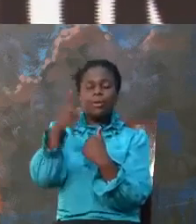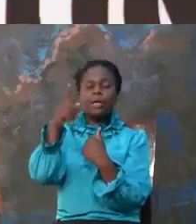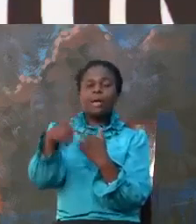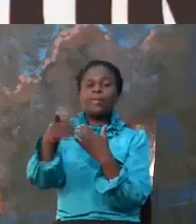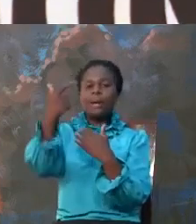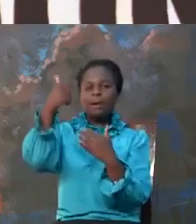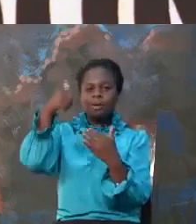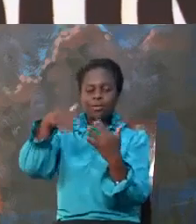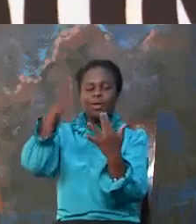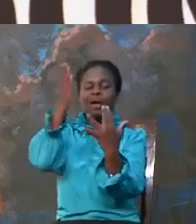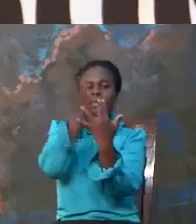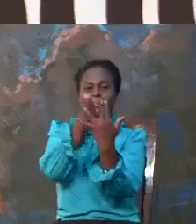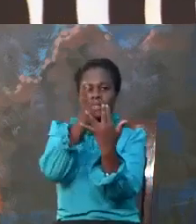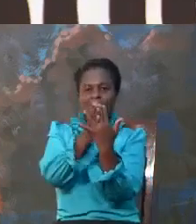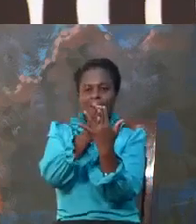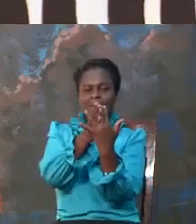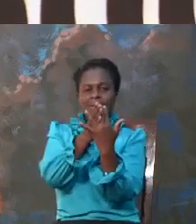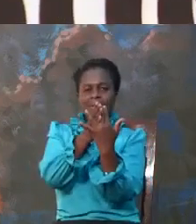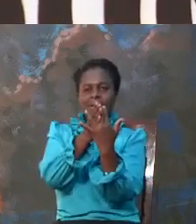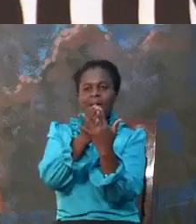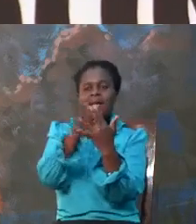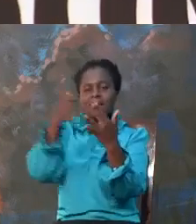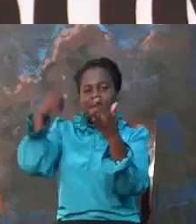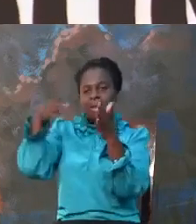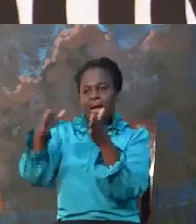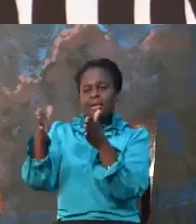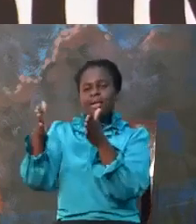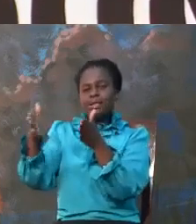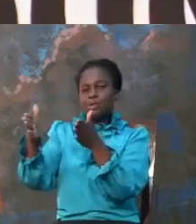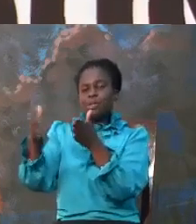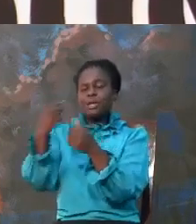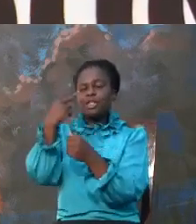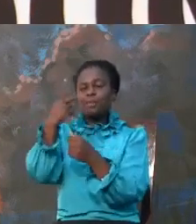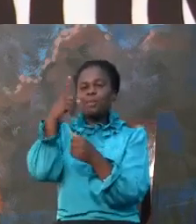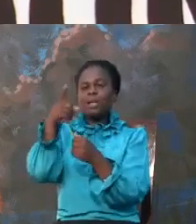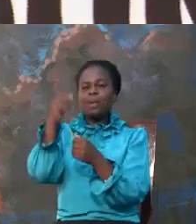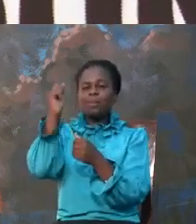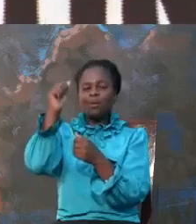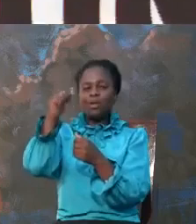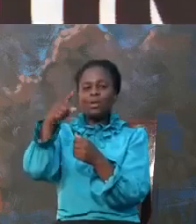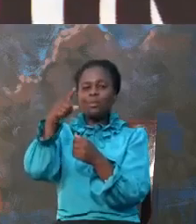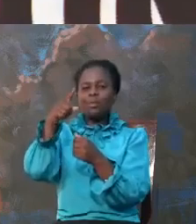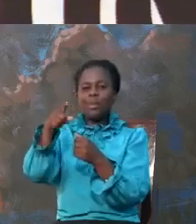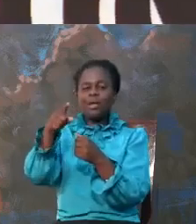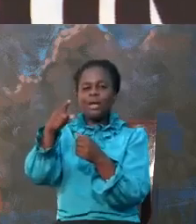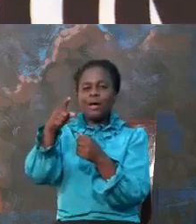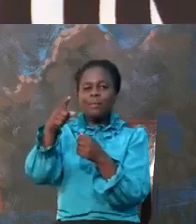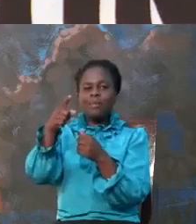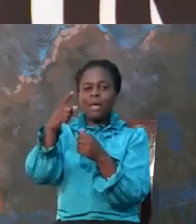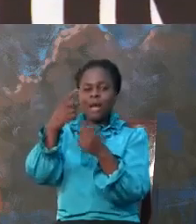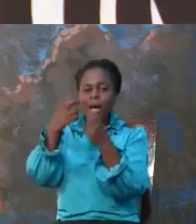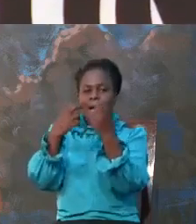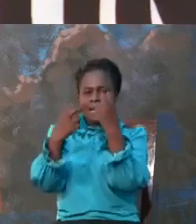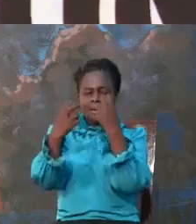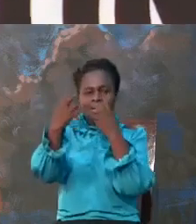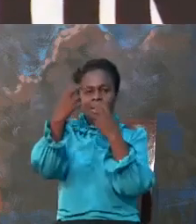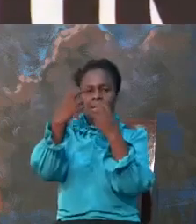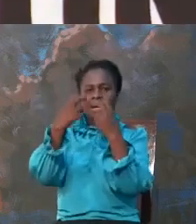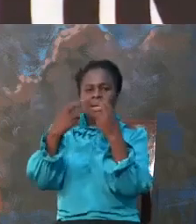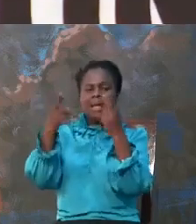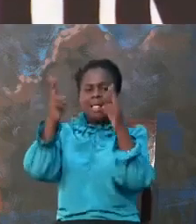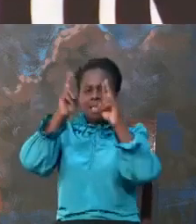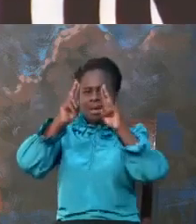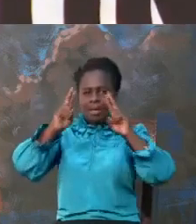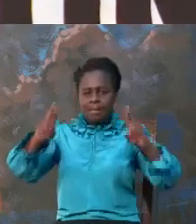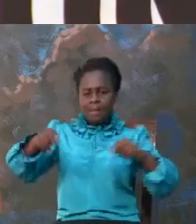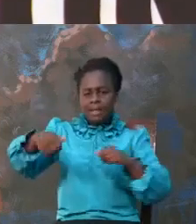amekuja katikati. Kande ya chumba kile cha pili. Hapo ndipo kuna kabiliana rehema na sanduku la